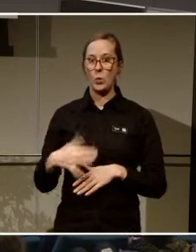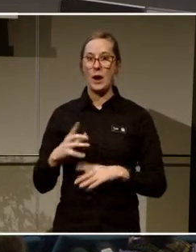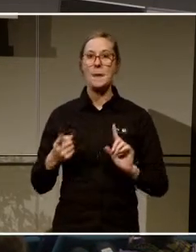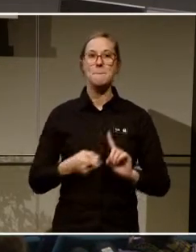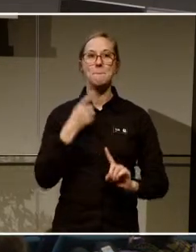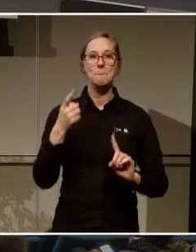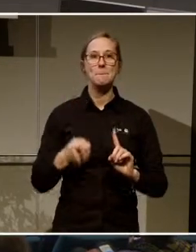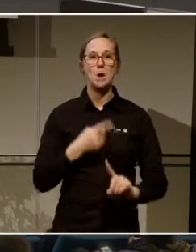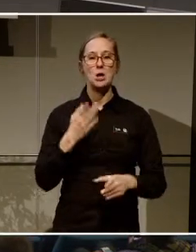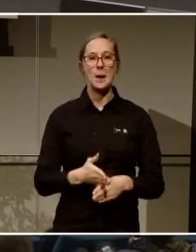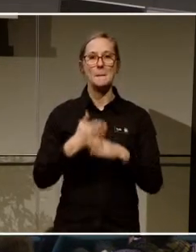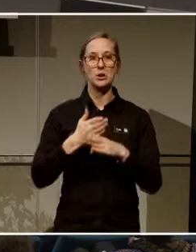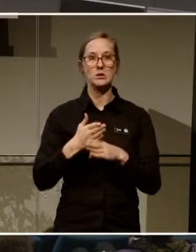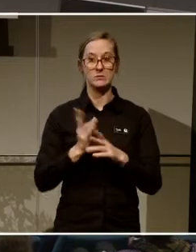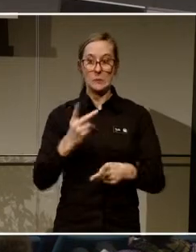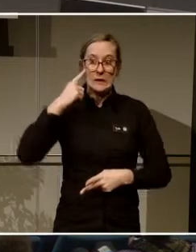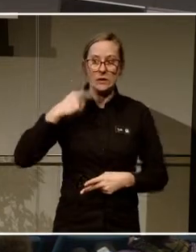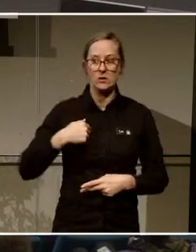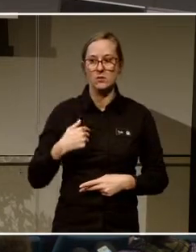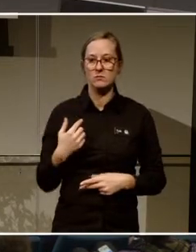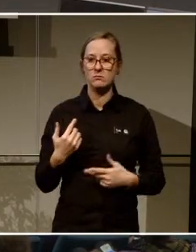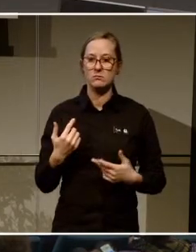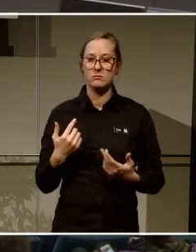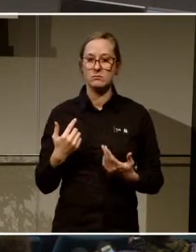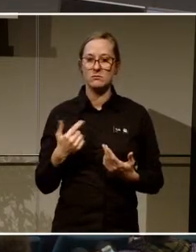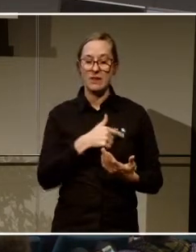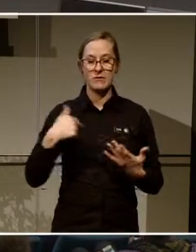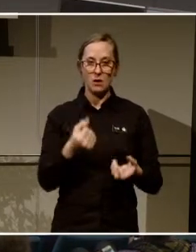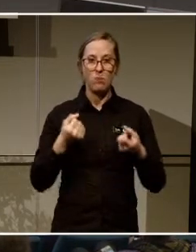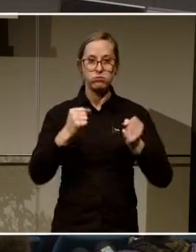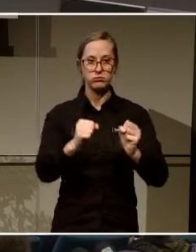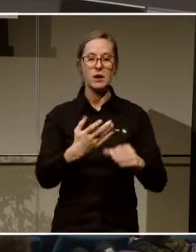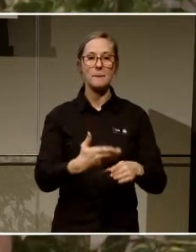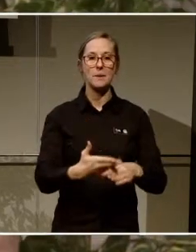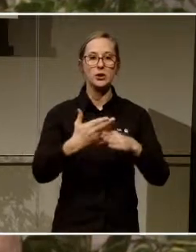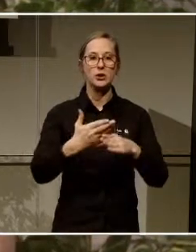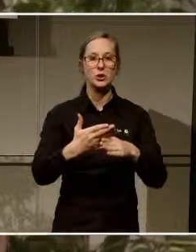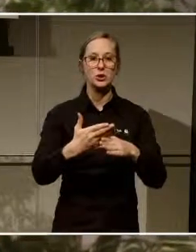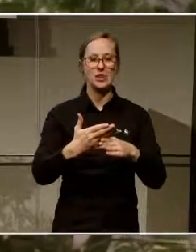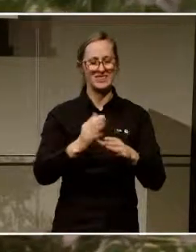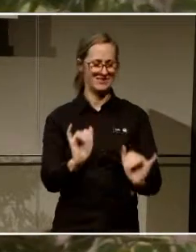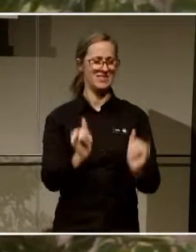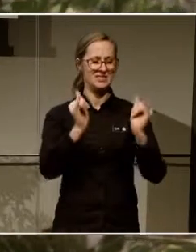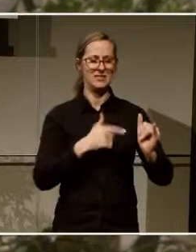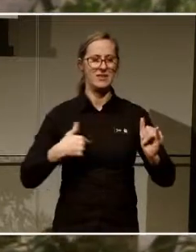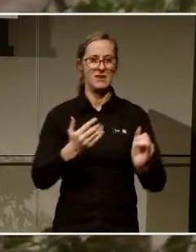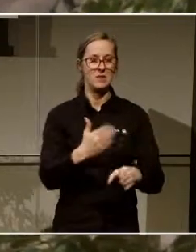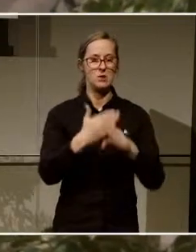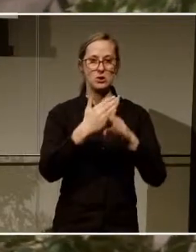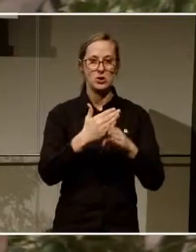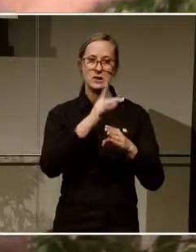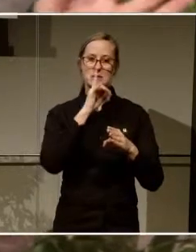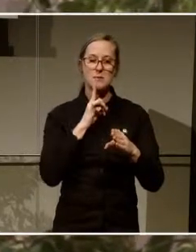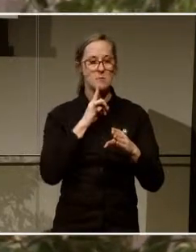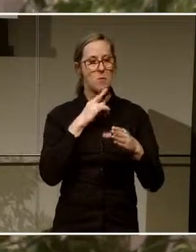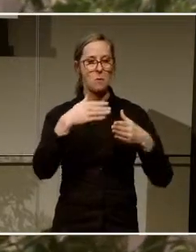Börja bygg, tänker jag. Vi satte igång och började bygga rätt tidigt i en liten flygel.